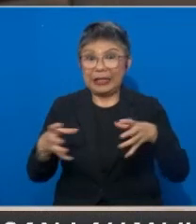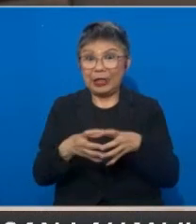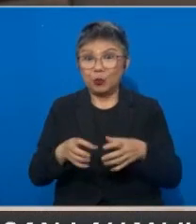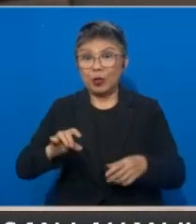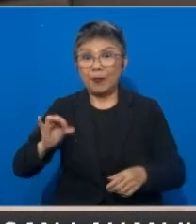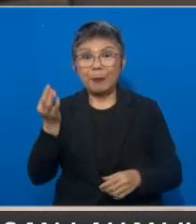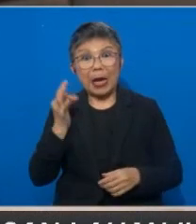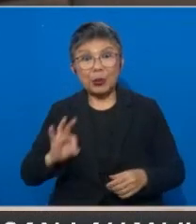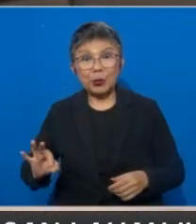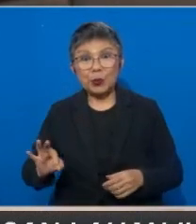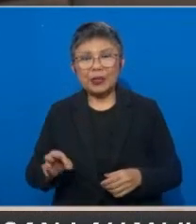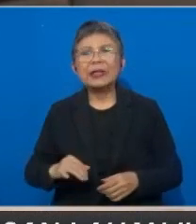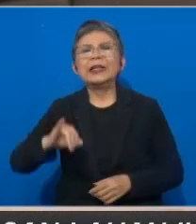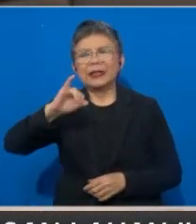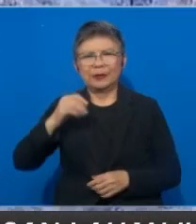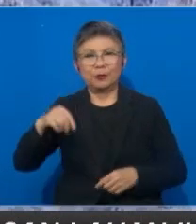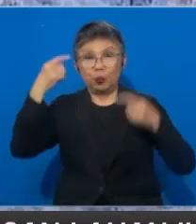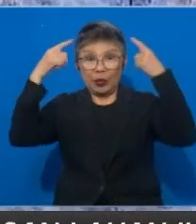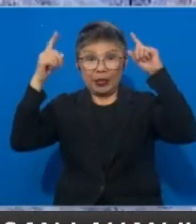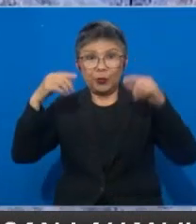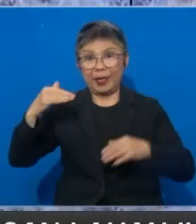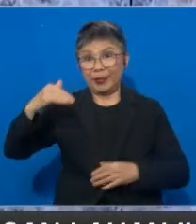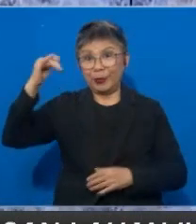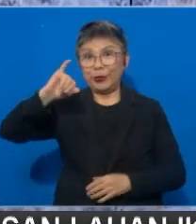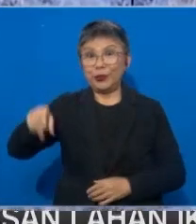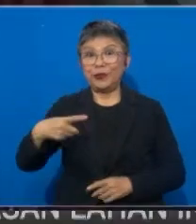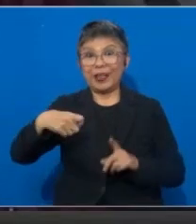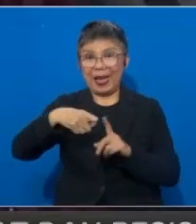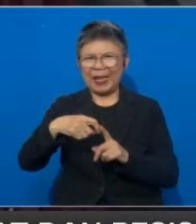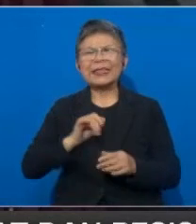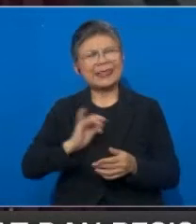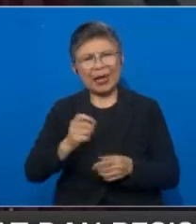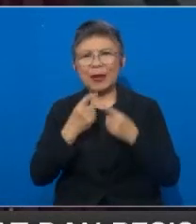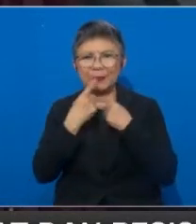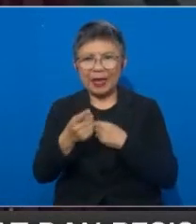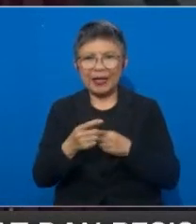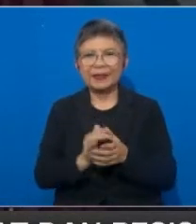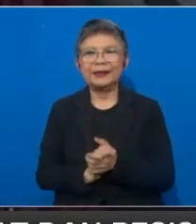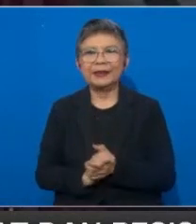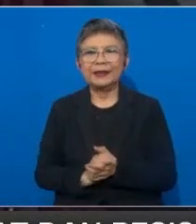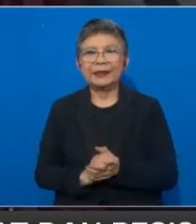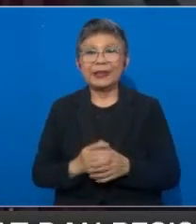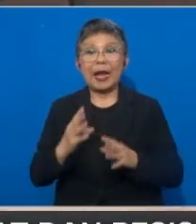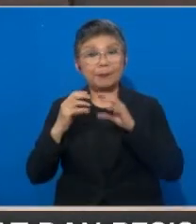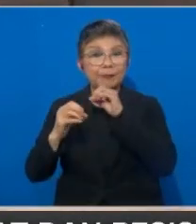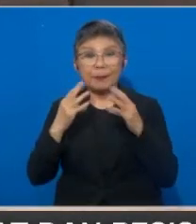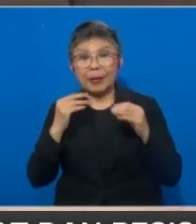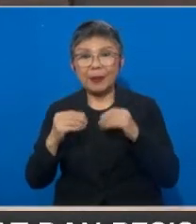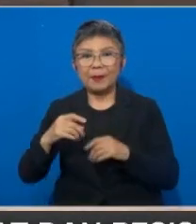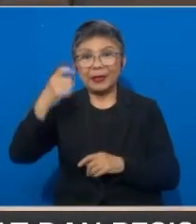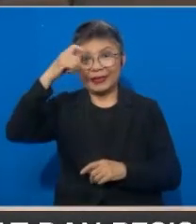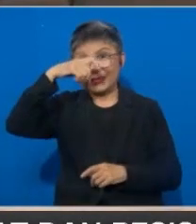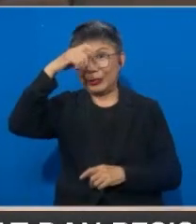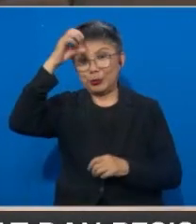kedua pilpres juga diutarakan politikus senior Yusuf Kala. Yusuf Kala dalam Political Show podcast CNN Indonesia